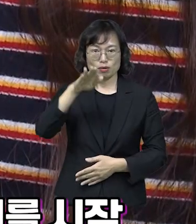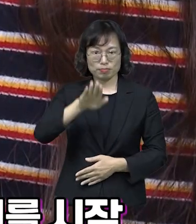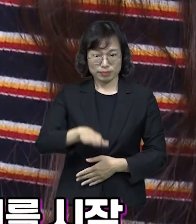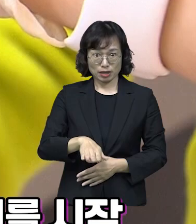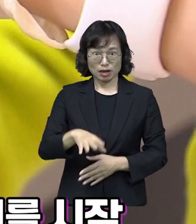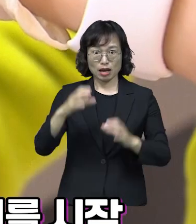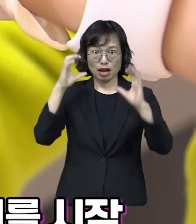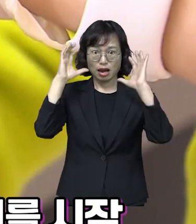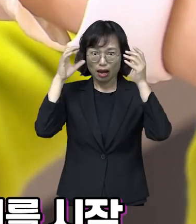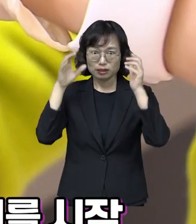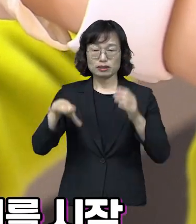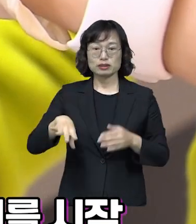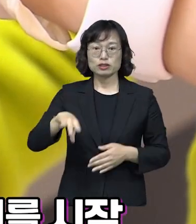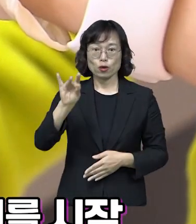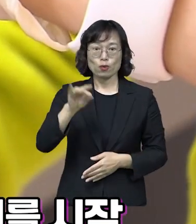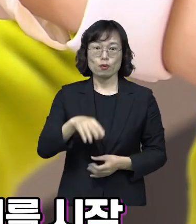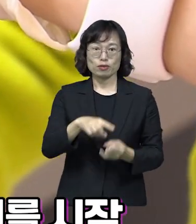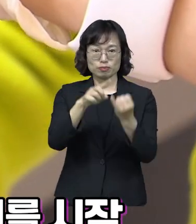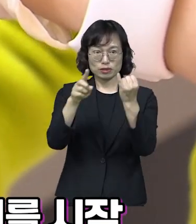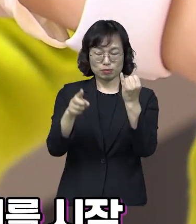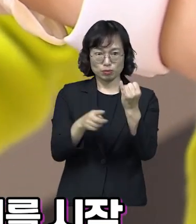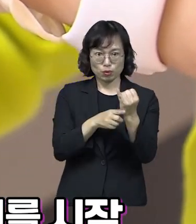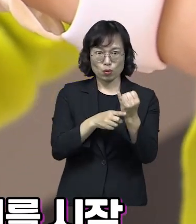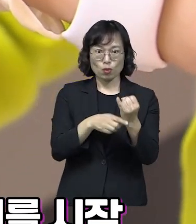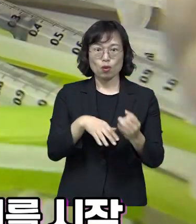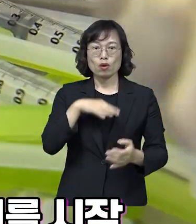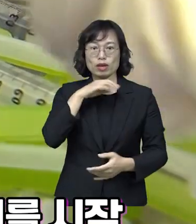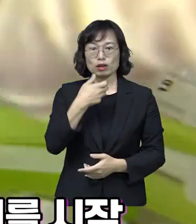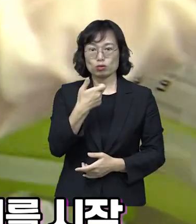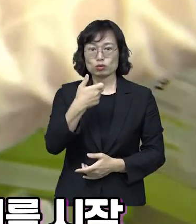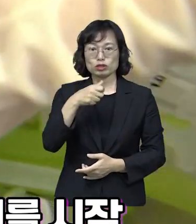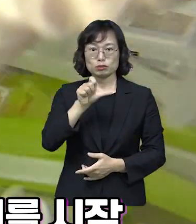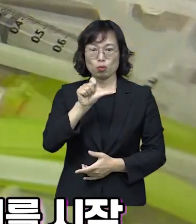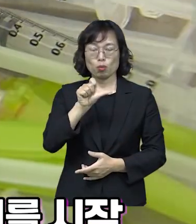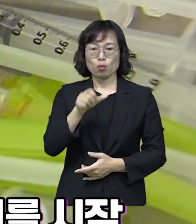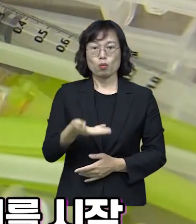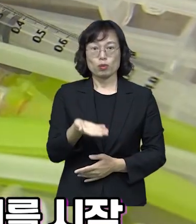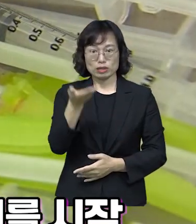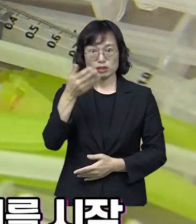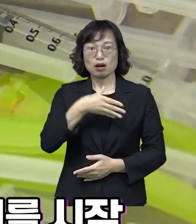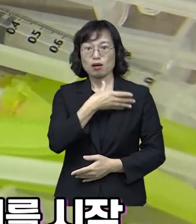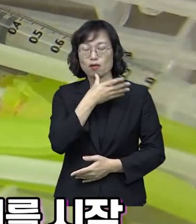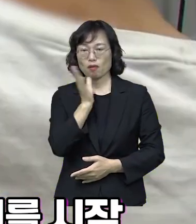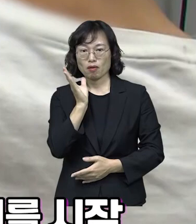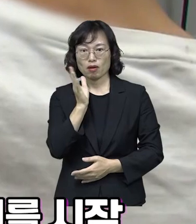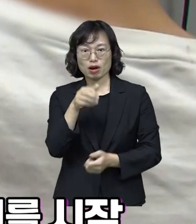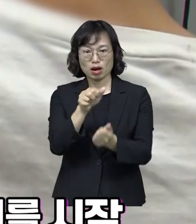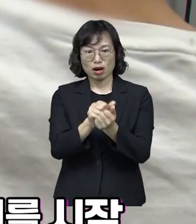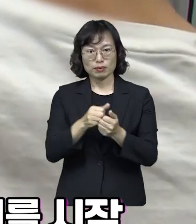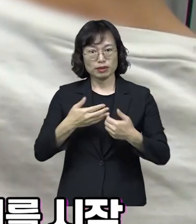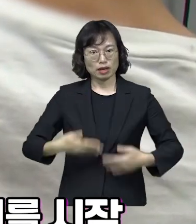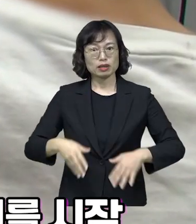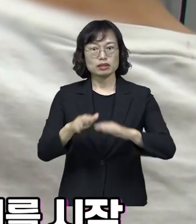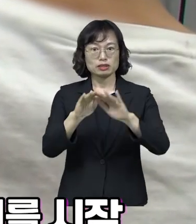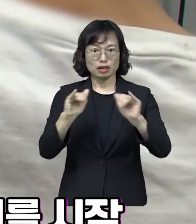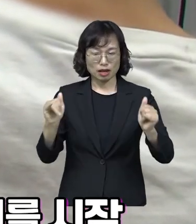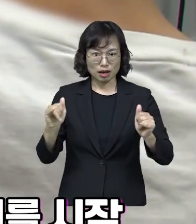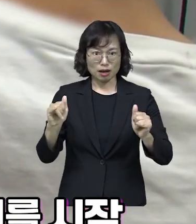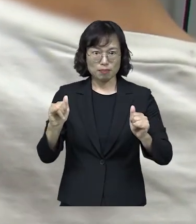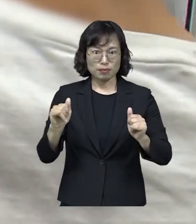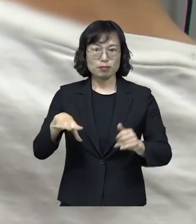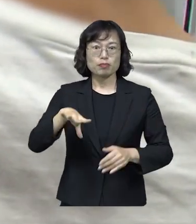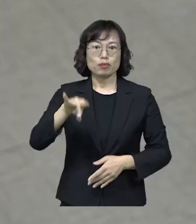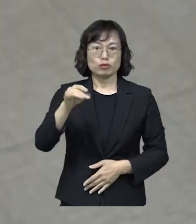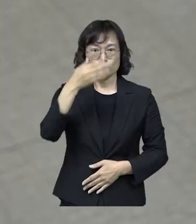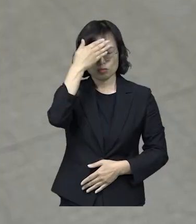첫 접종자인 어린이를 시작으로 임신부와 만 65세 이상의 어르신, 그리고 감염 취약계층에 대해 순차적으로